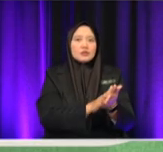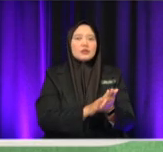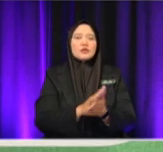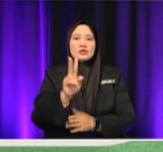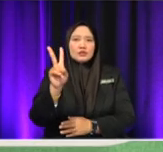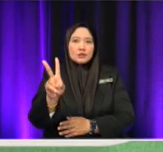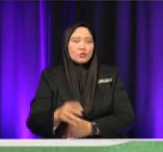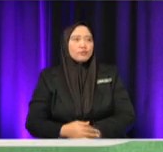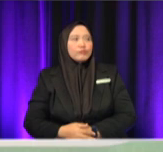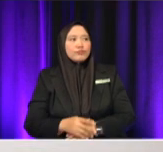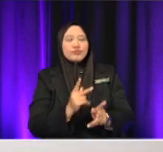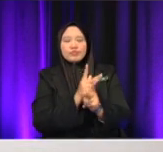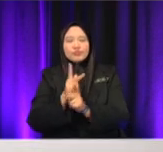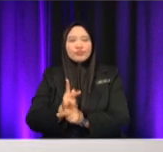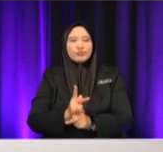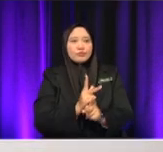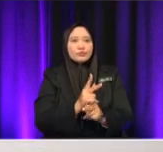kau oke